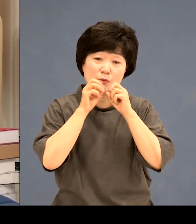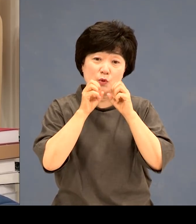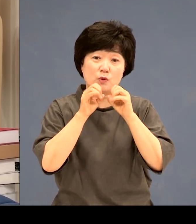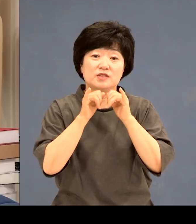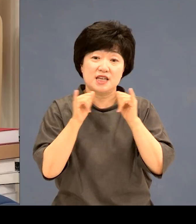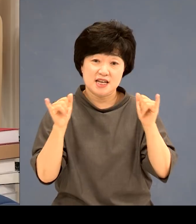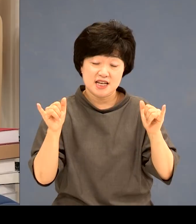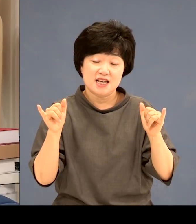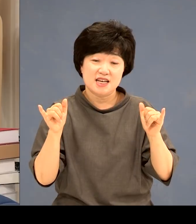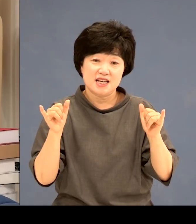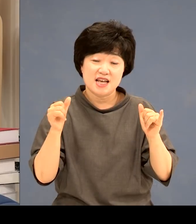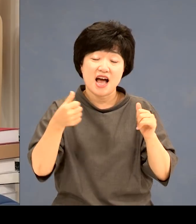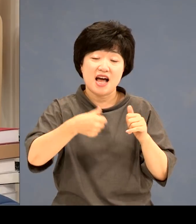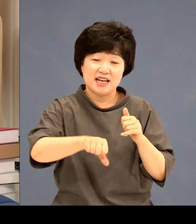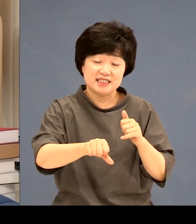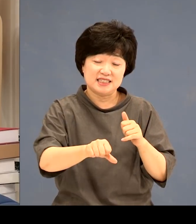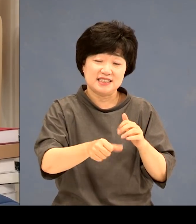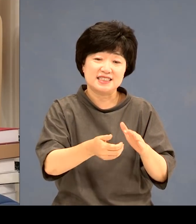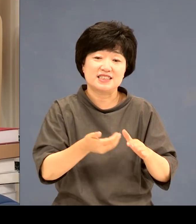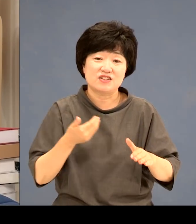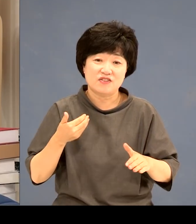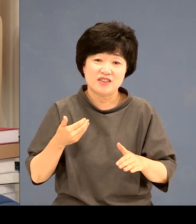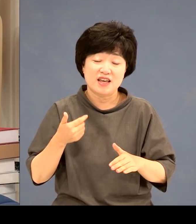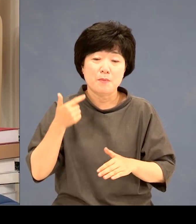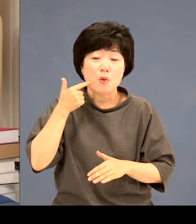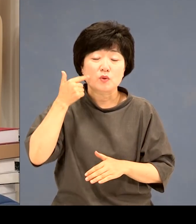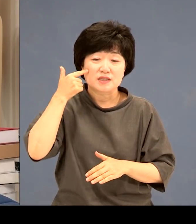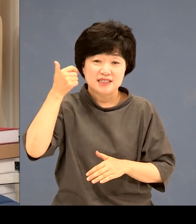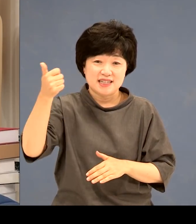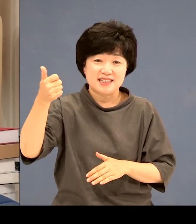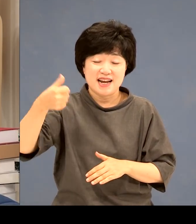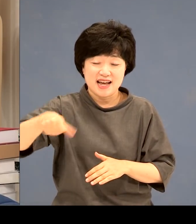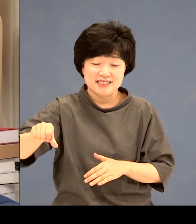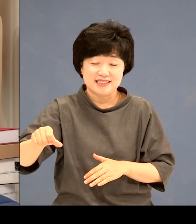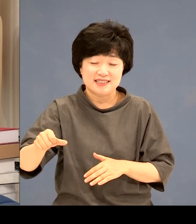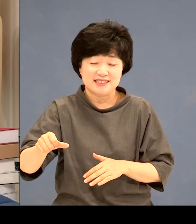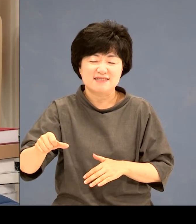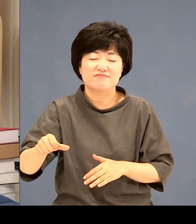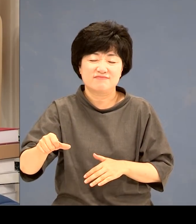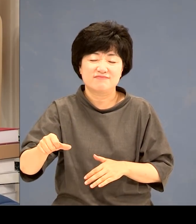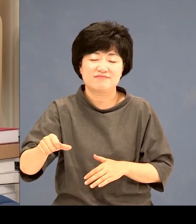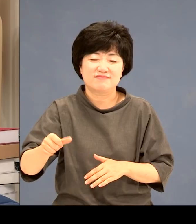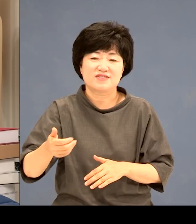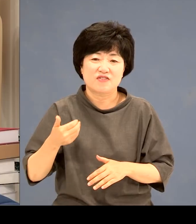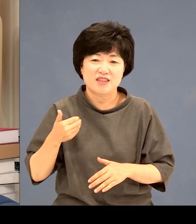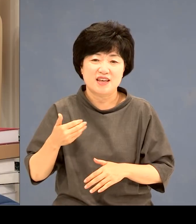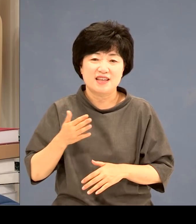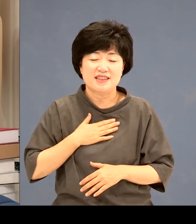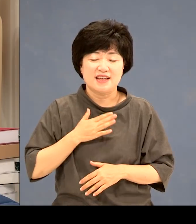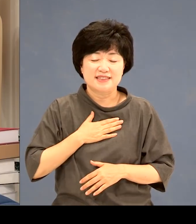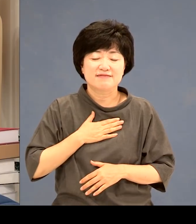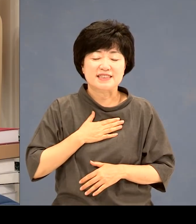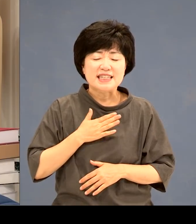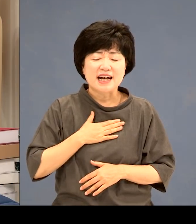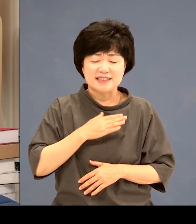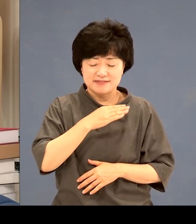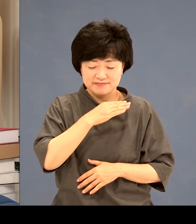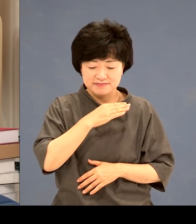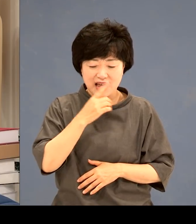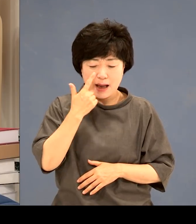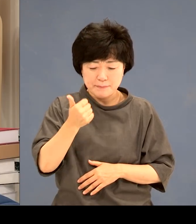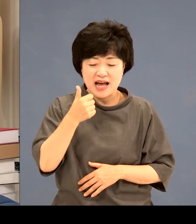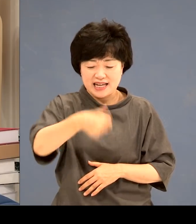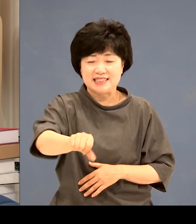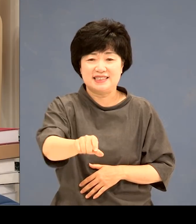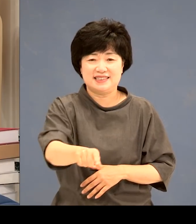너는 선교사 아들이기 전에 목회자 아들이기 전에 아빠